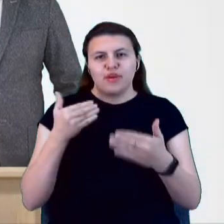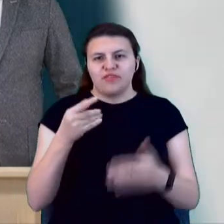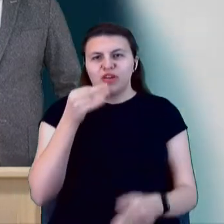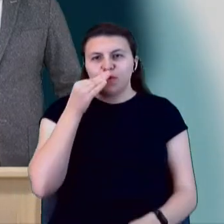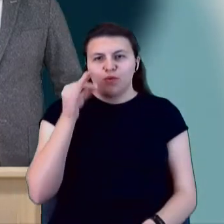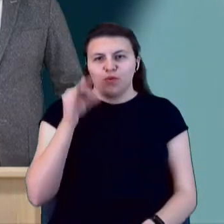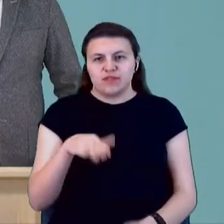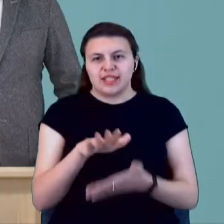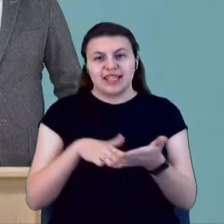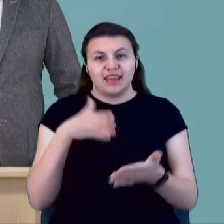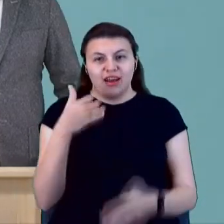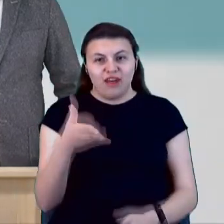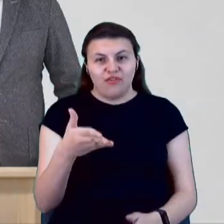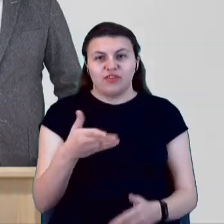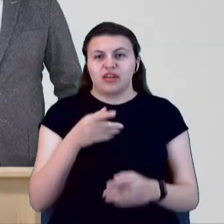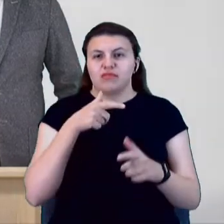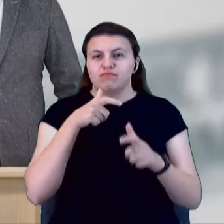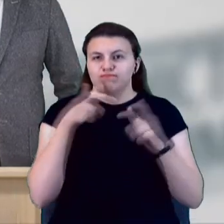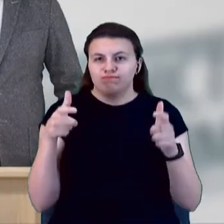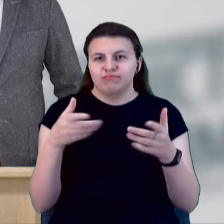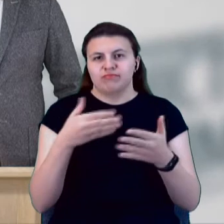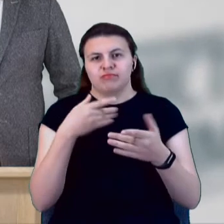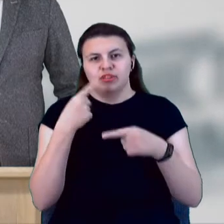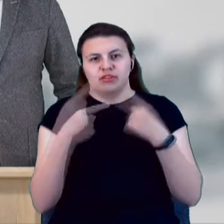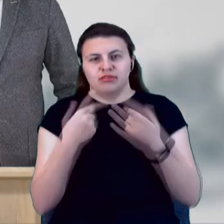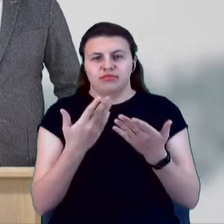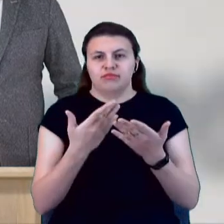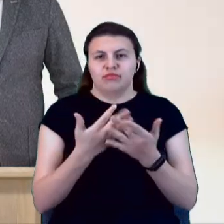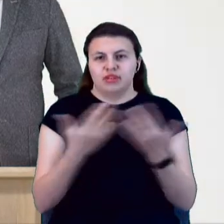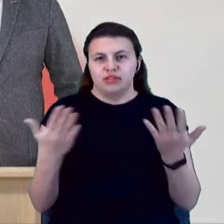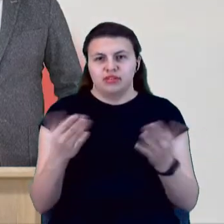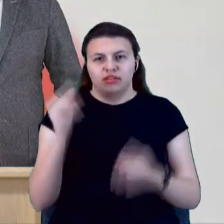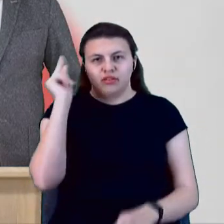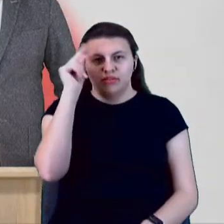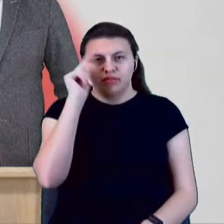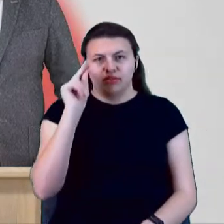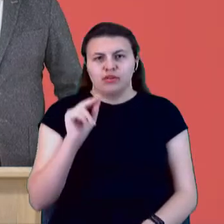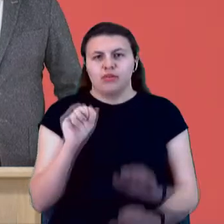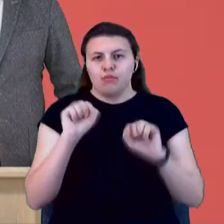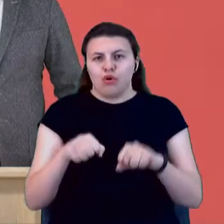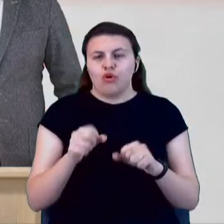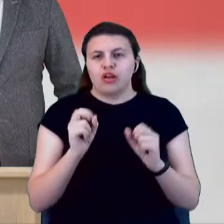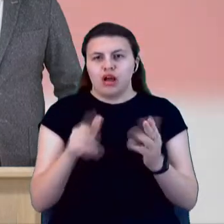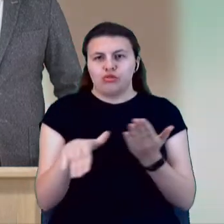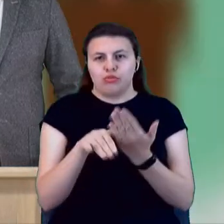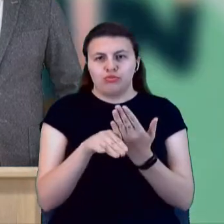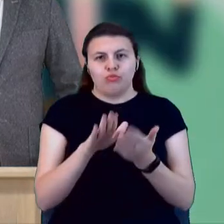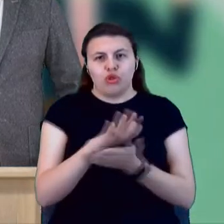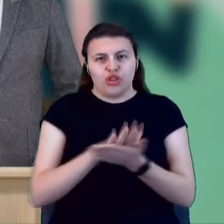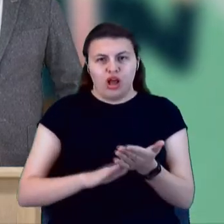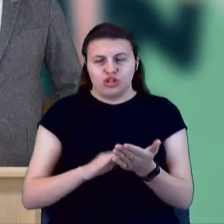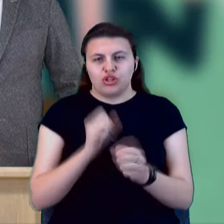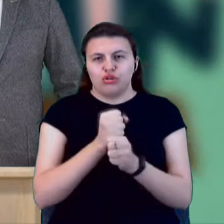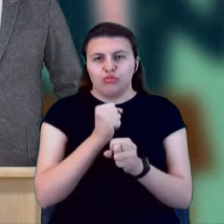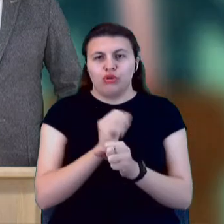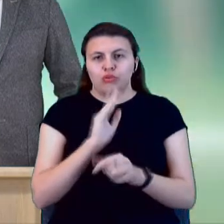заяви, ваші різні навчання, і будемо дізнаватися, яким чином вони вам можуть допомогти в подальшій роботі. Будемо також говорити